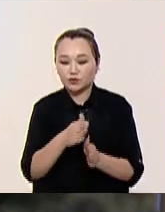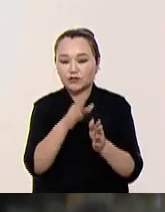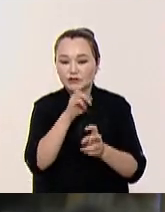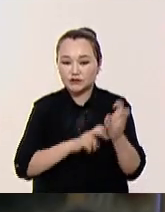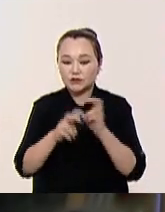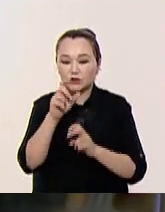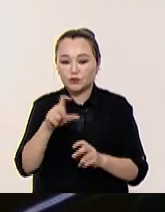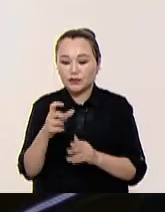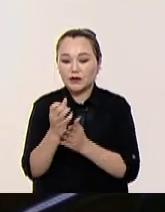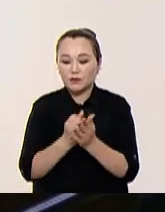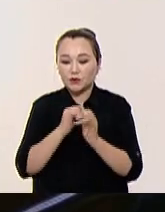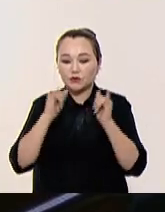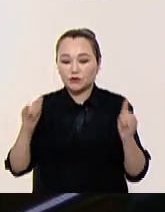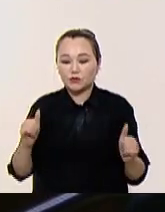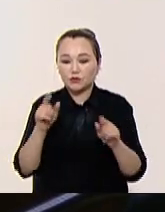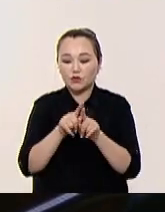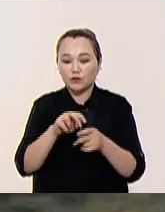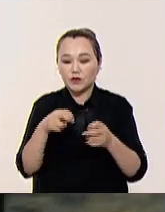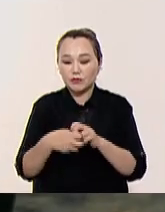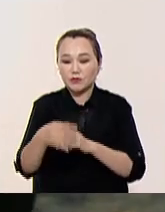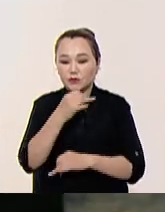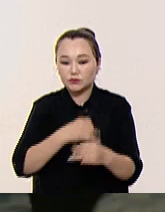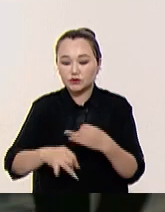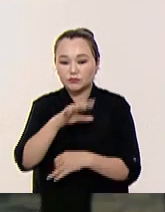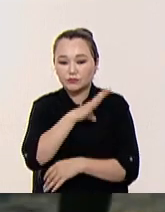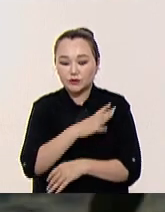капиталды дамыту сияқты өзекті мәселелер айтылды.